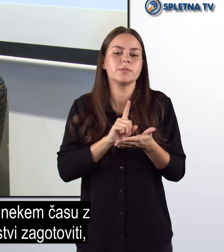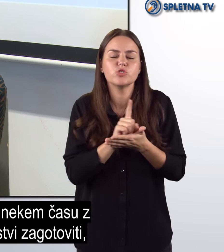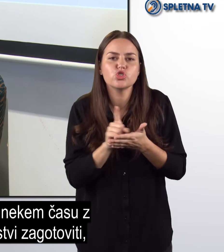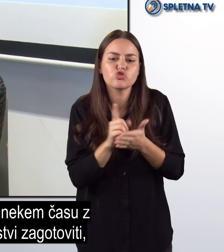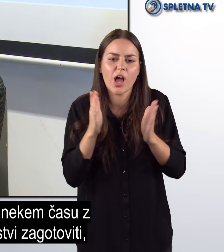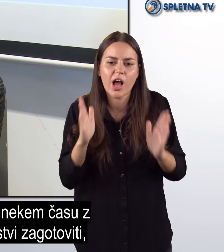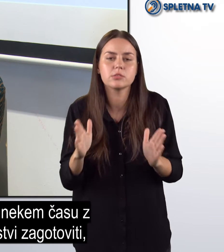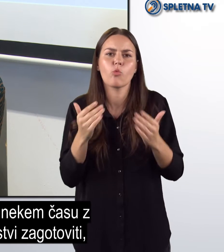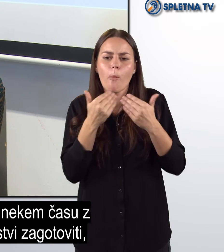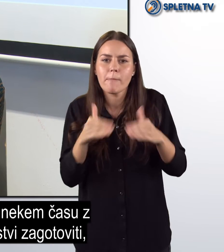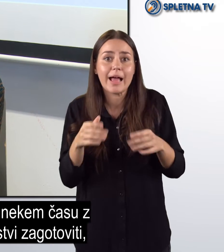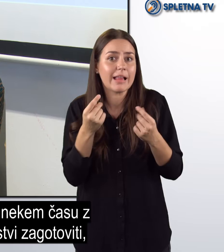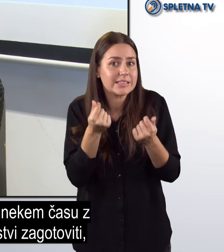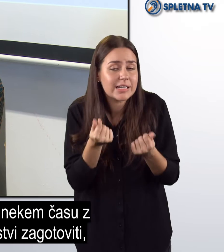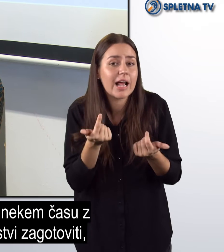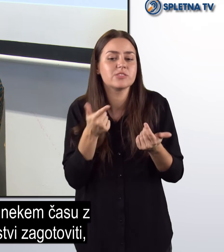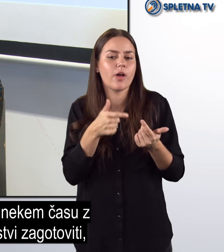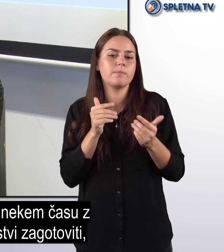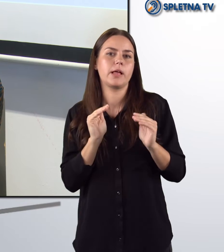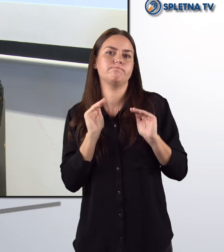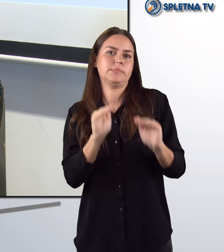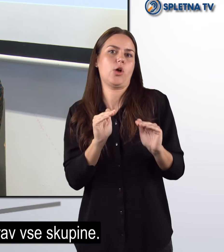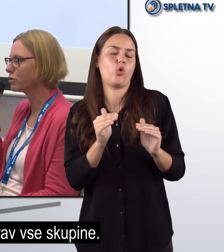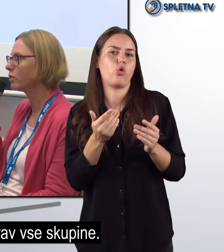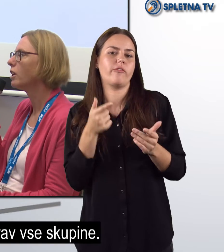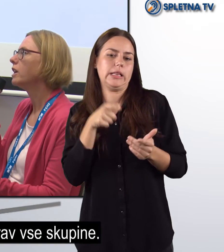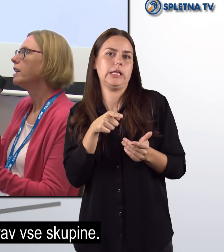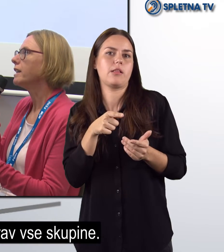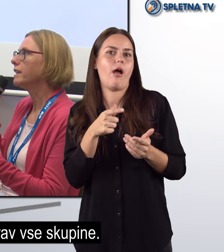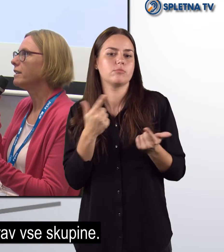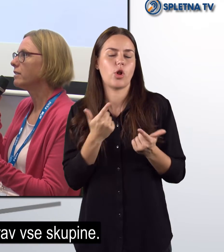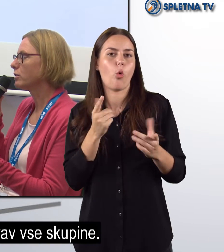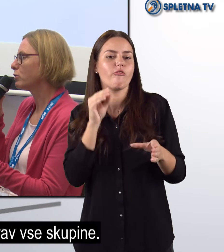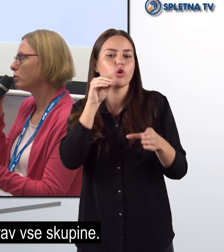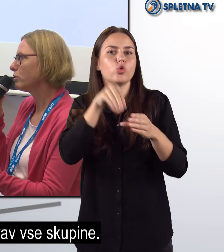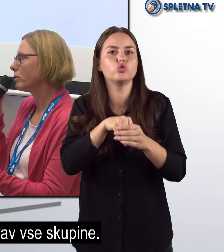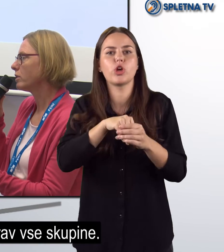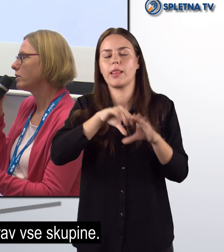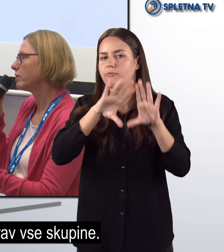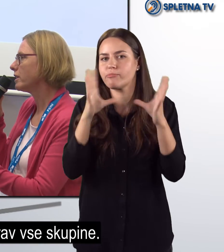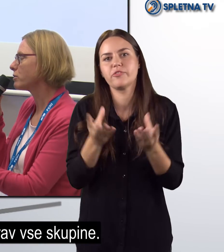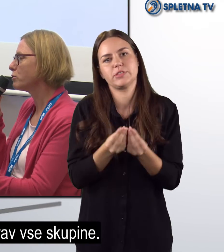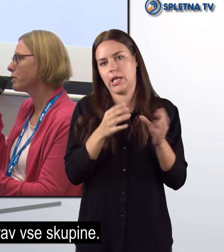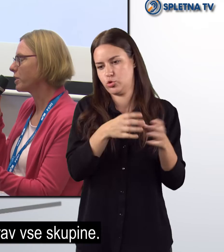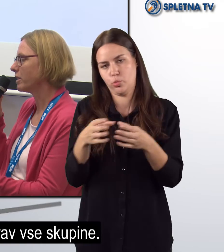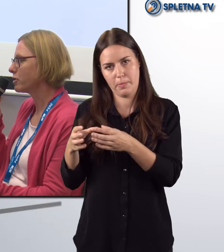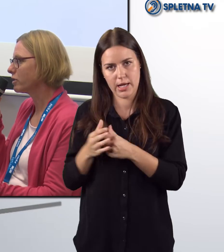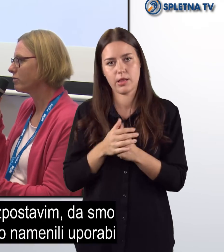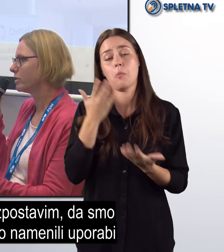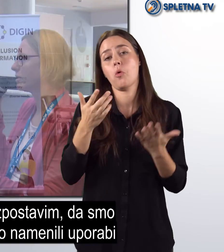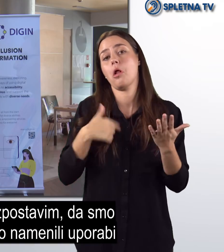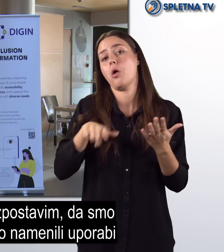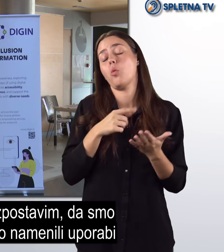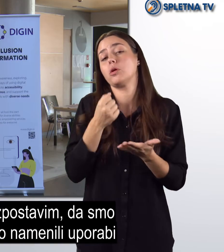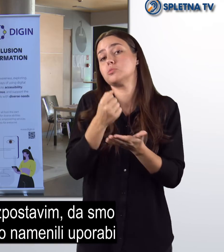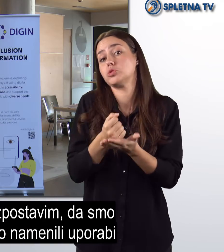z omejenimi sredstvi zagotoviti, da so vključene prav vse skupine. Morda lahko zdaj